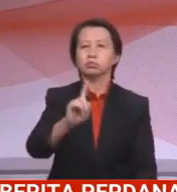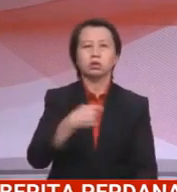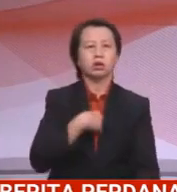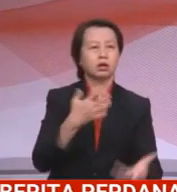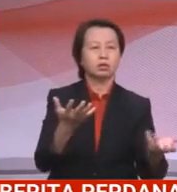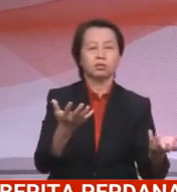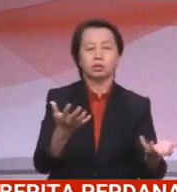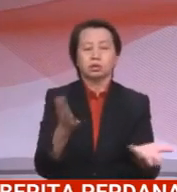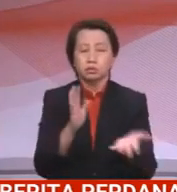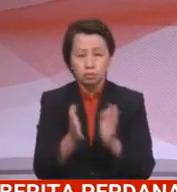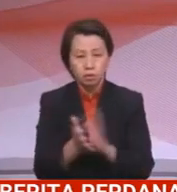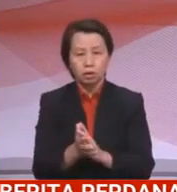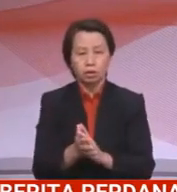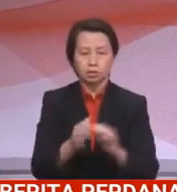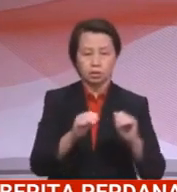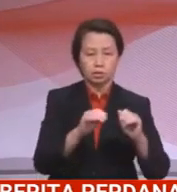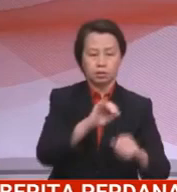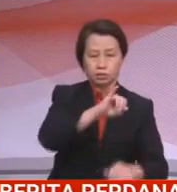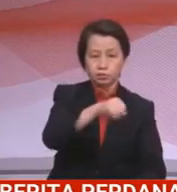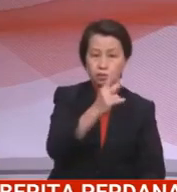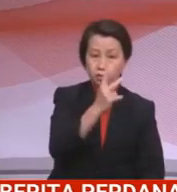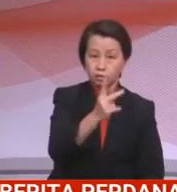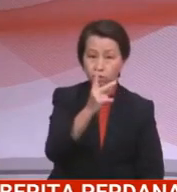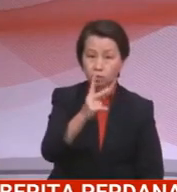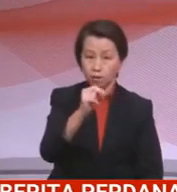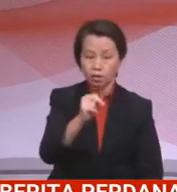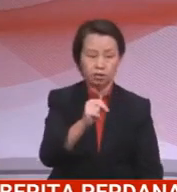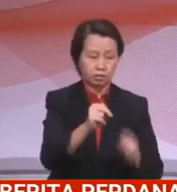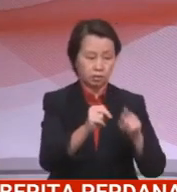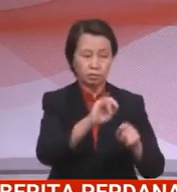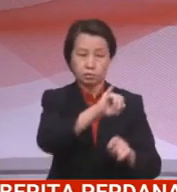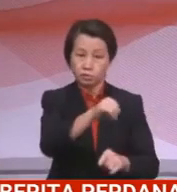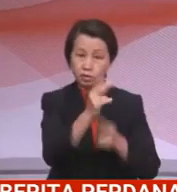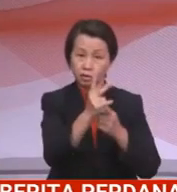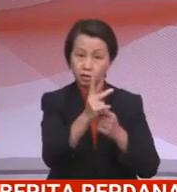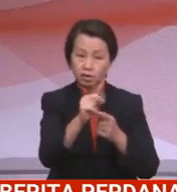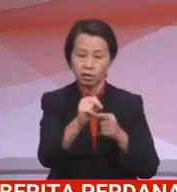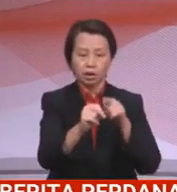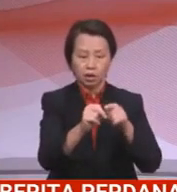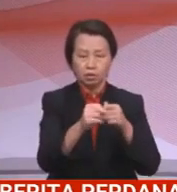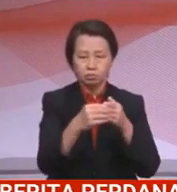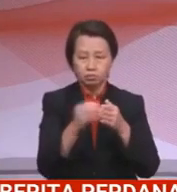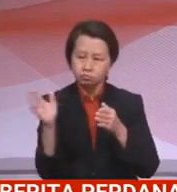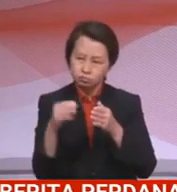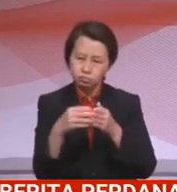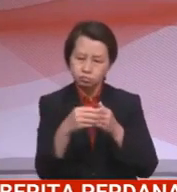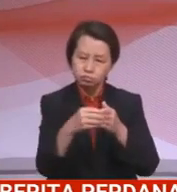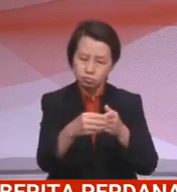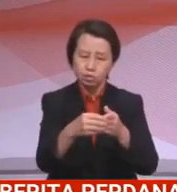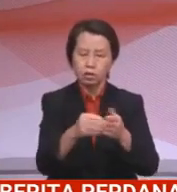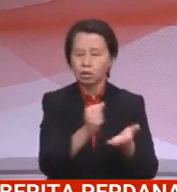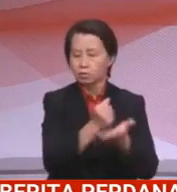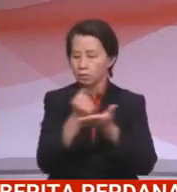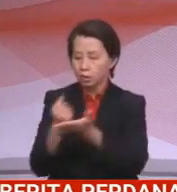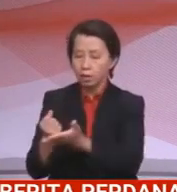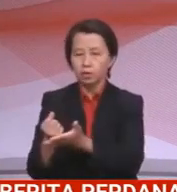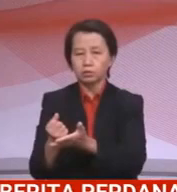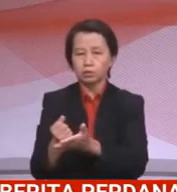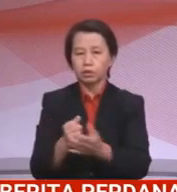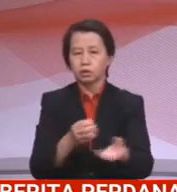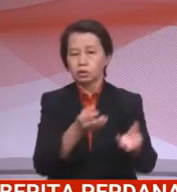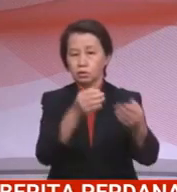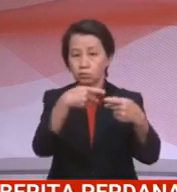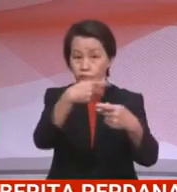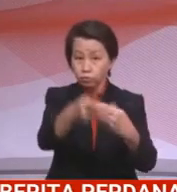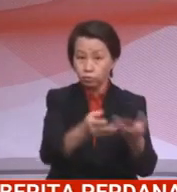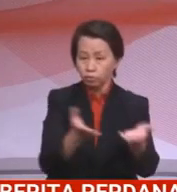channel mereka jadi wedges Jackie Chan sebagai satu agensi yang menara jus seni budaya di negara ini akan membantu channel Kampung